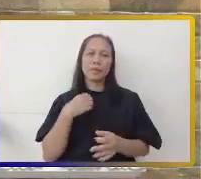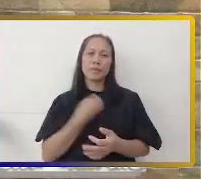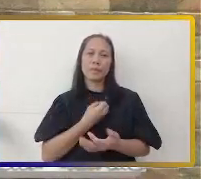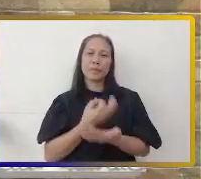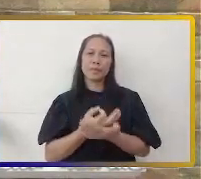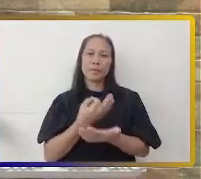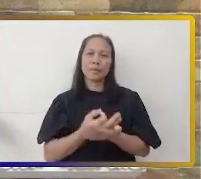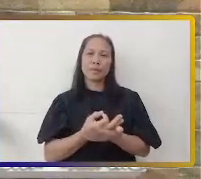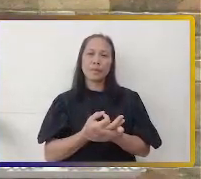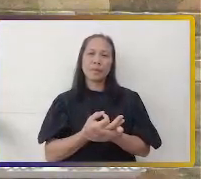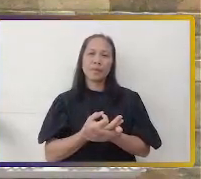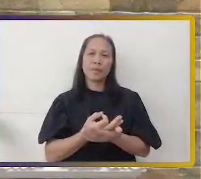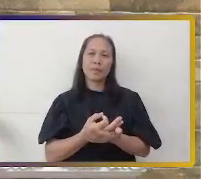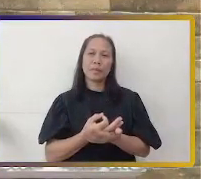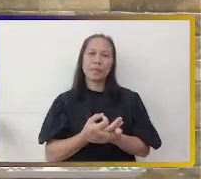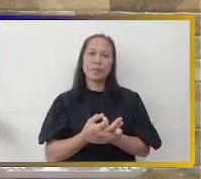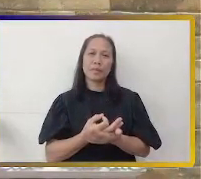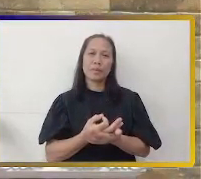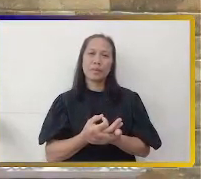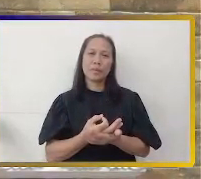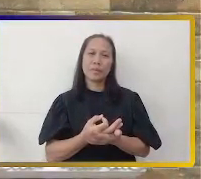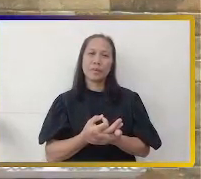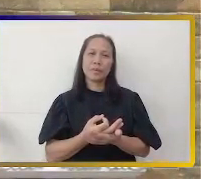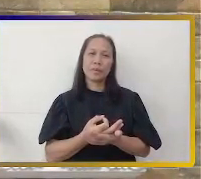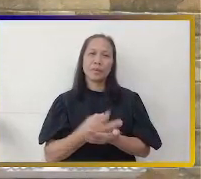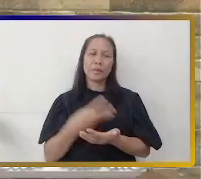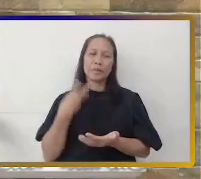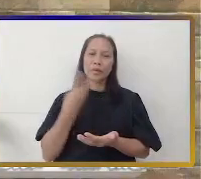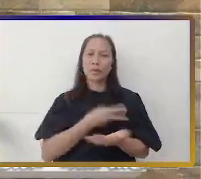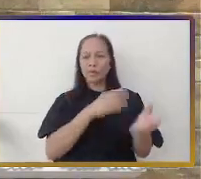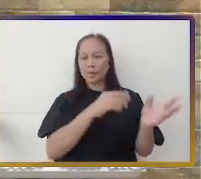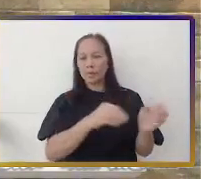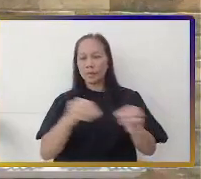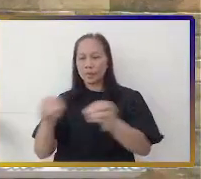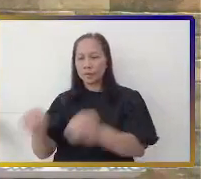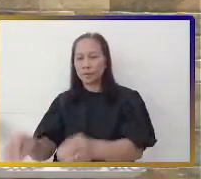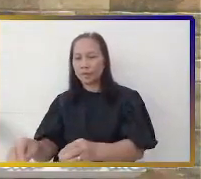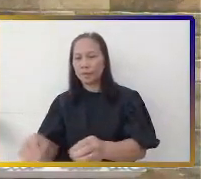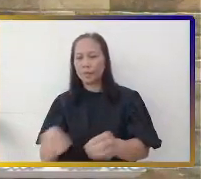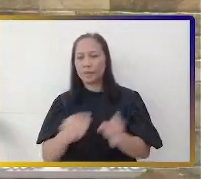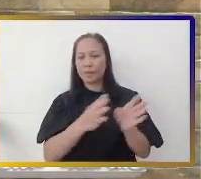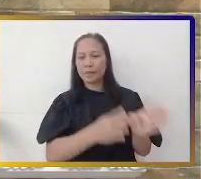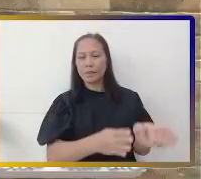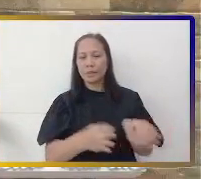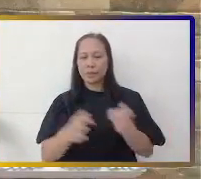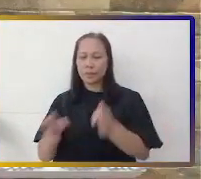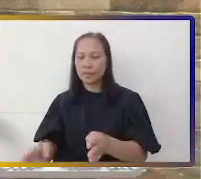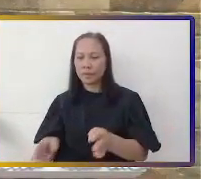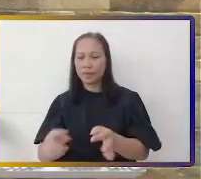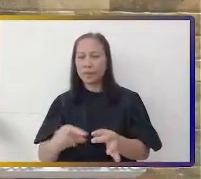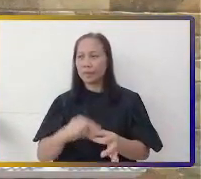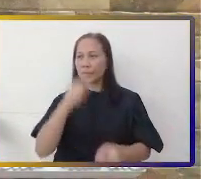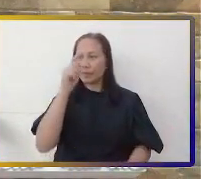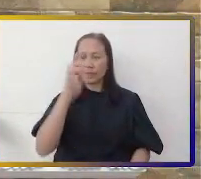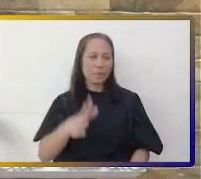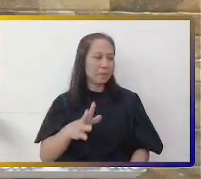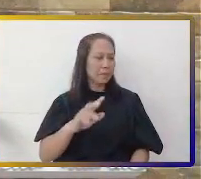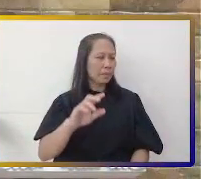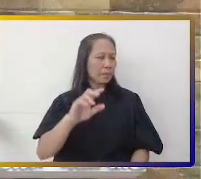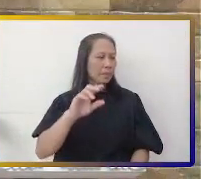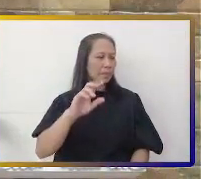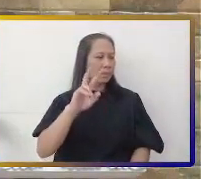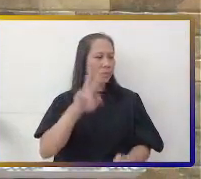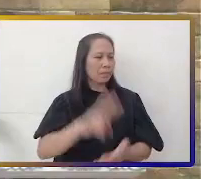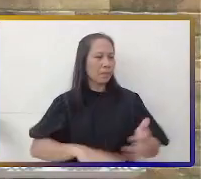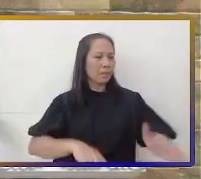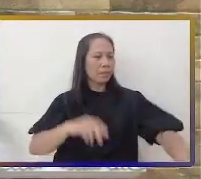inilagay natin sa plano ng Diyos Bakit Tingan niyo po mga kapatid in verse number 10 sa pagtutuloy